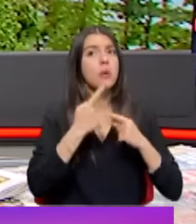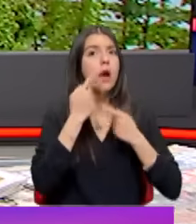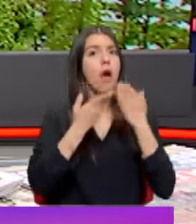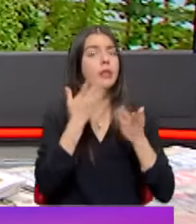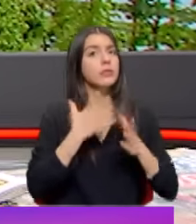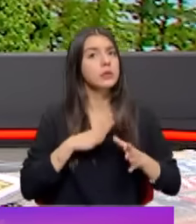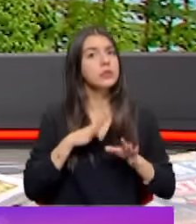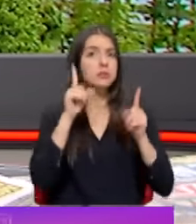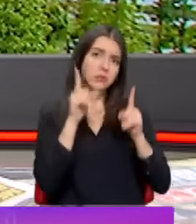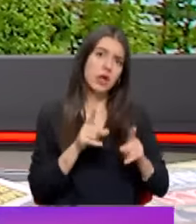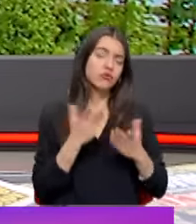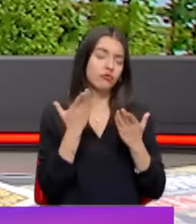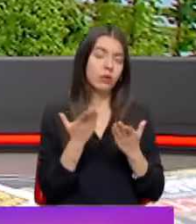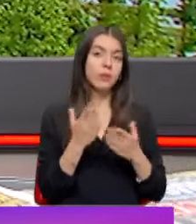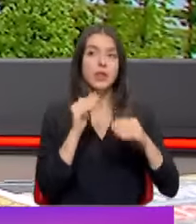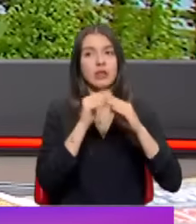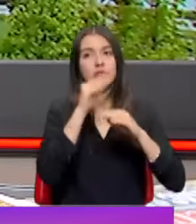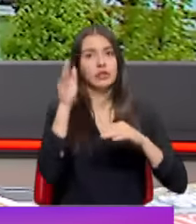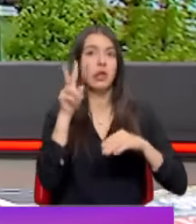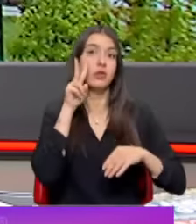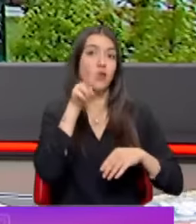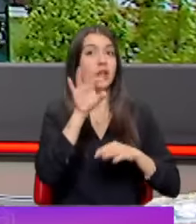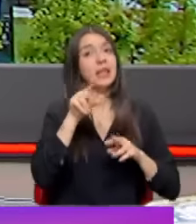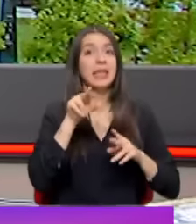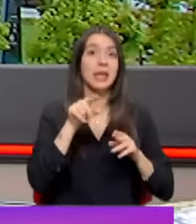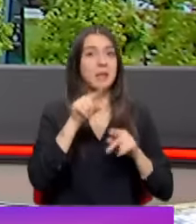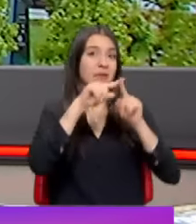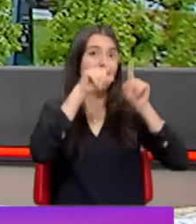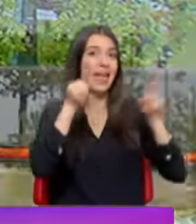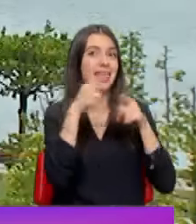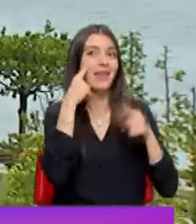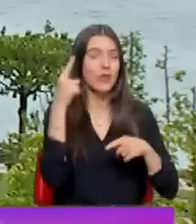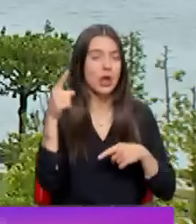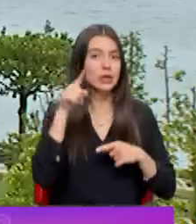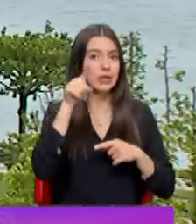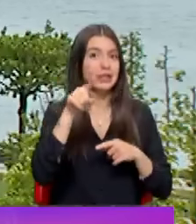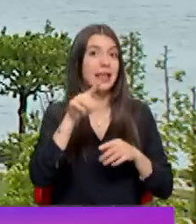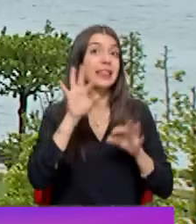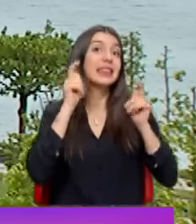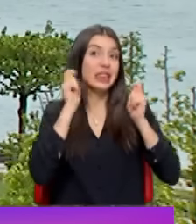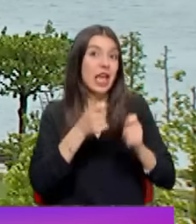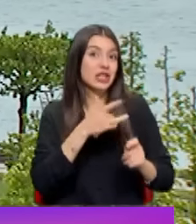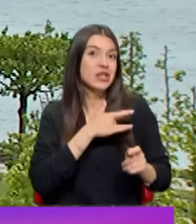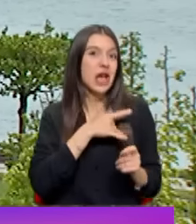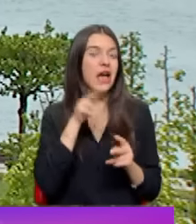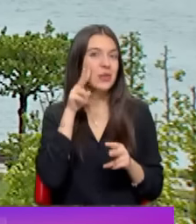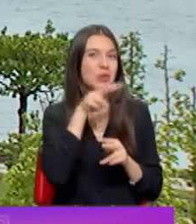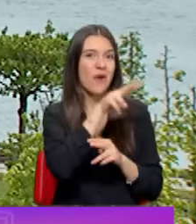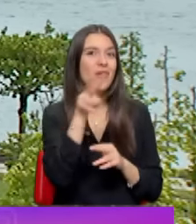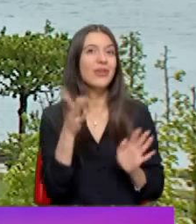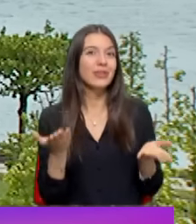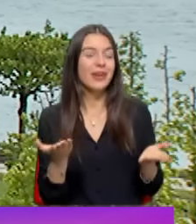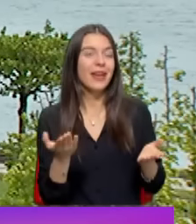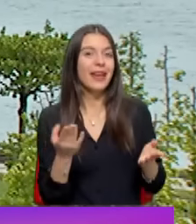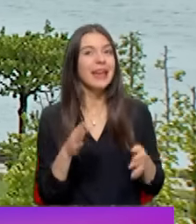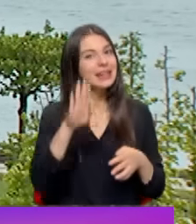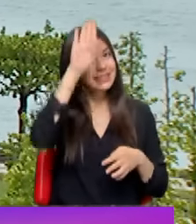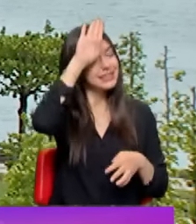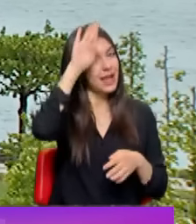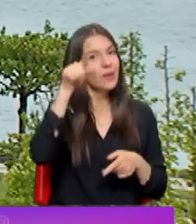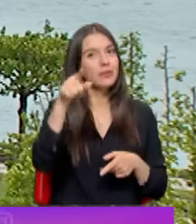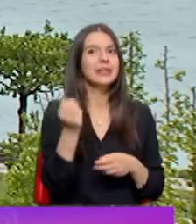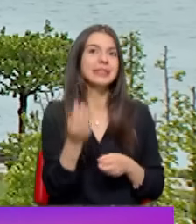başlayalım isterseniz. Dışarıda gördüğünüz, ekranda gördüğünüz görüntü naklen aktarılan görüntüdür. Evet. İstanbul